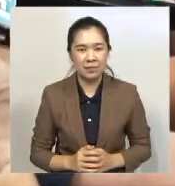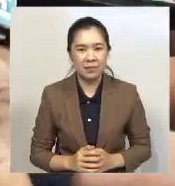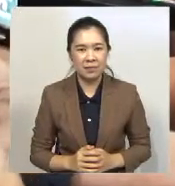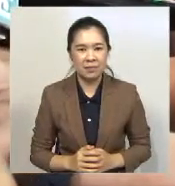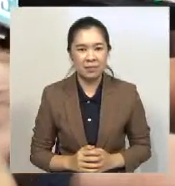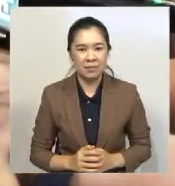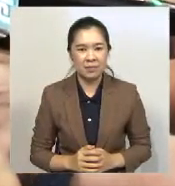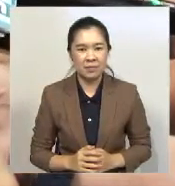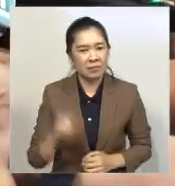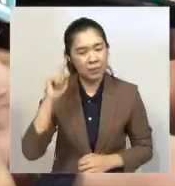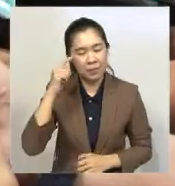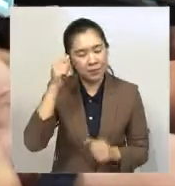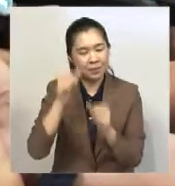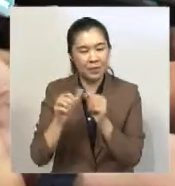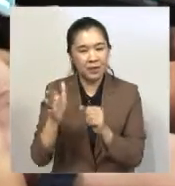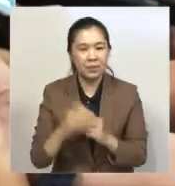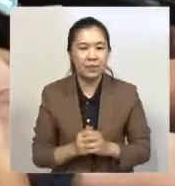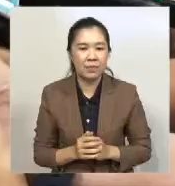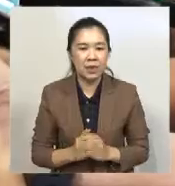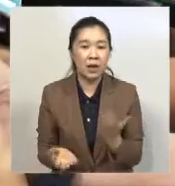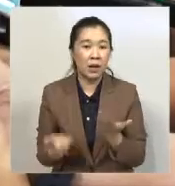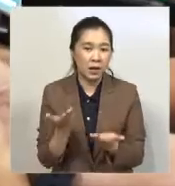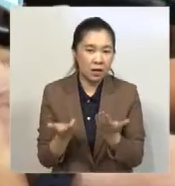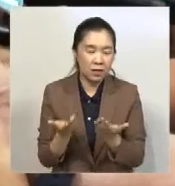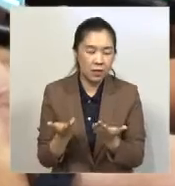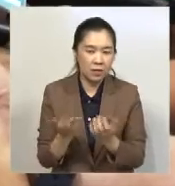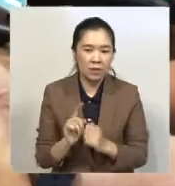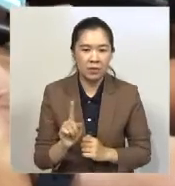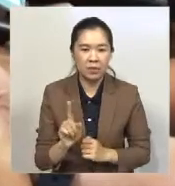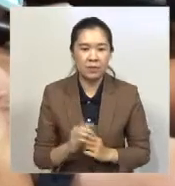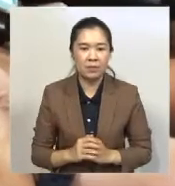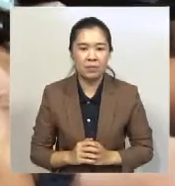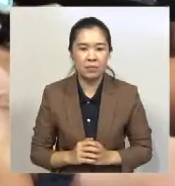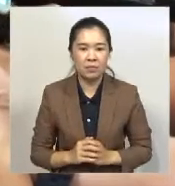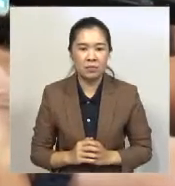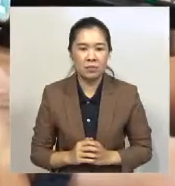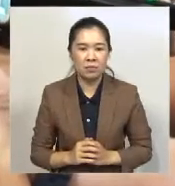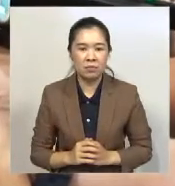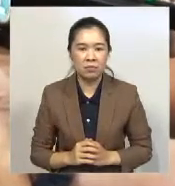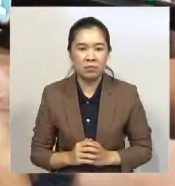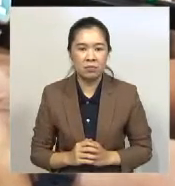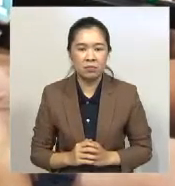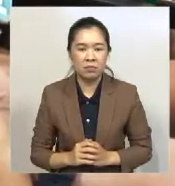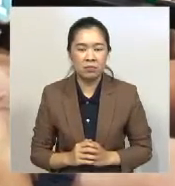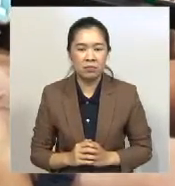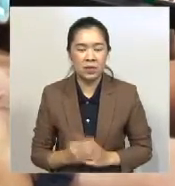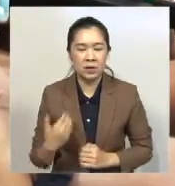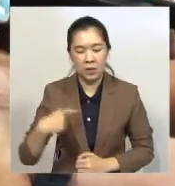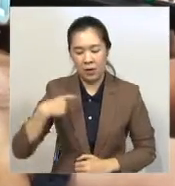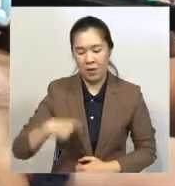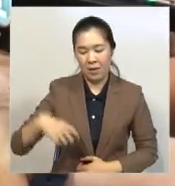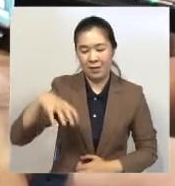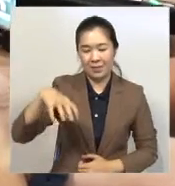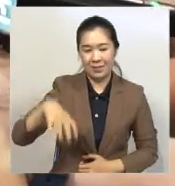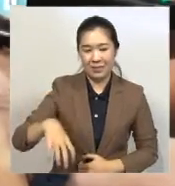ไม่รู้จำไม่ได้อะไรก็ตามที่เป็นการล่วงเกินทำให้เห็นว่าศาลไ